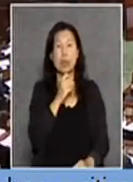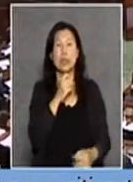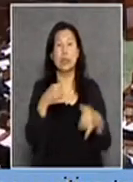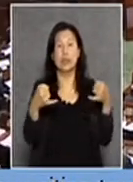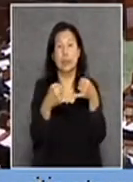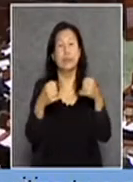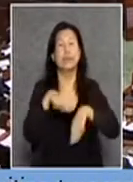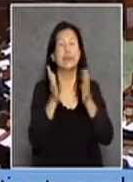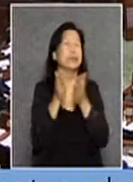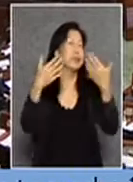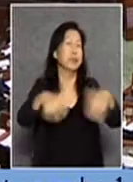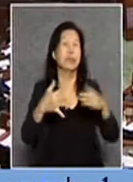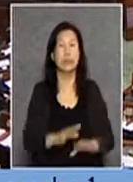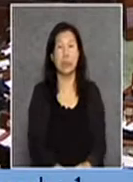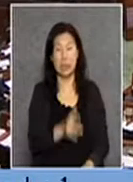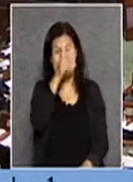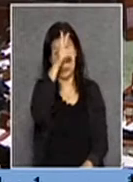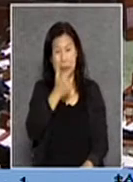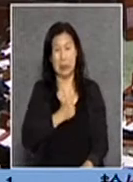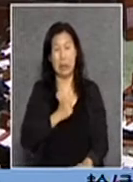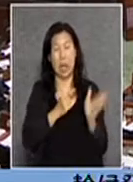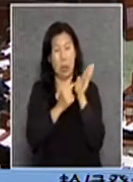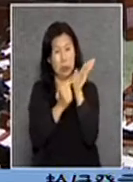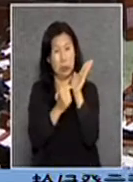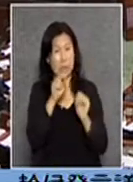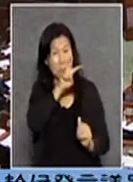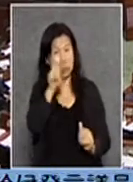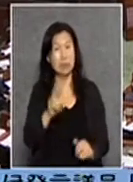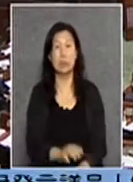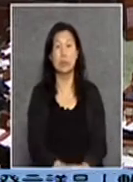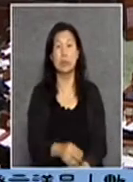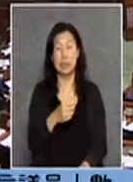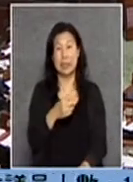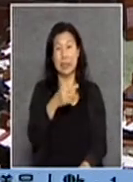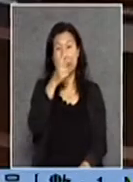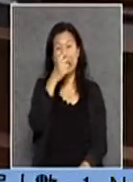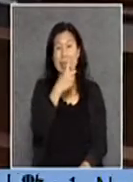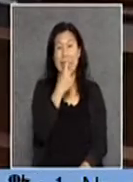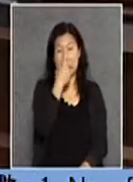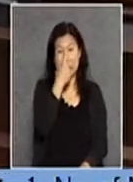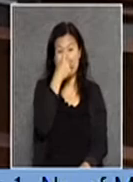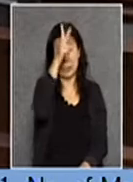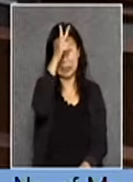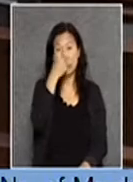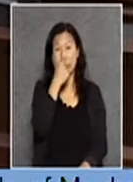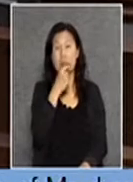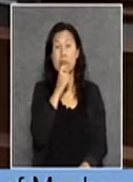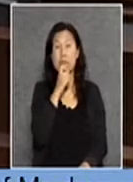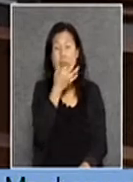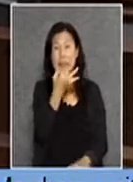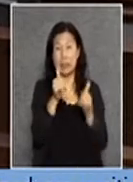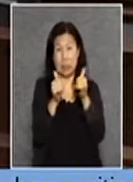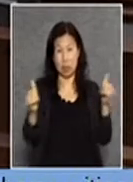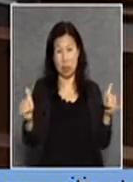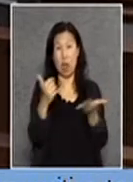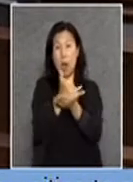過我想局長了解一下，講下例子咧，我哋都見到咧，就我哋行政長官咧，就三個小朋友逼埋張凳坐啦，就問人哋